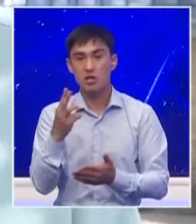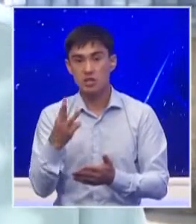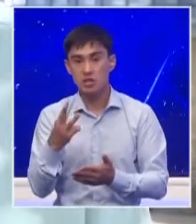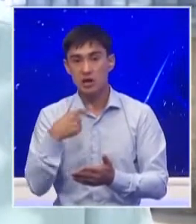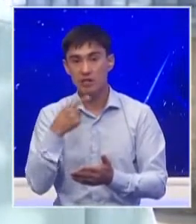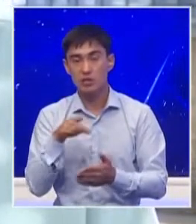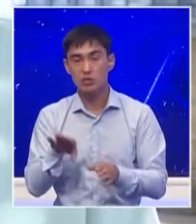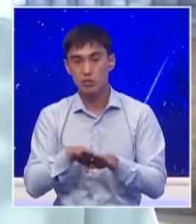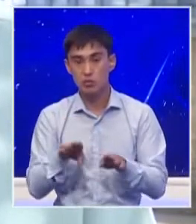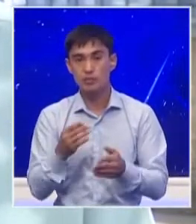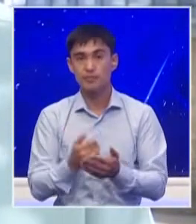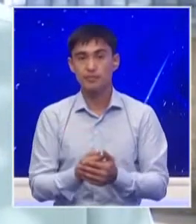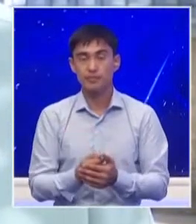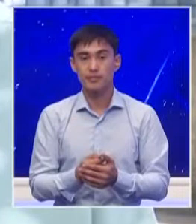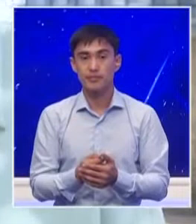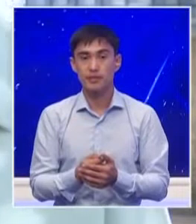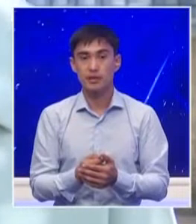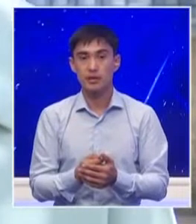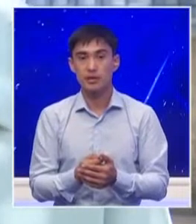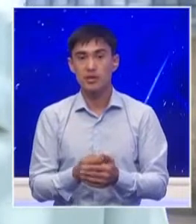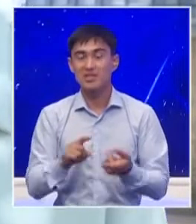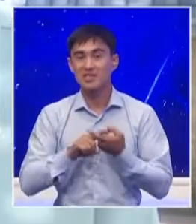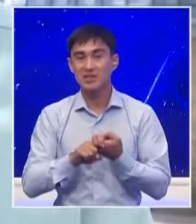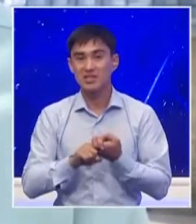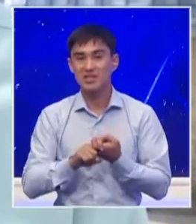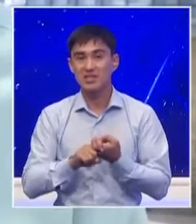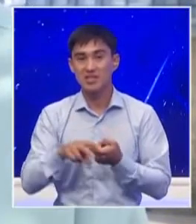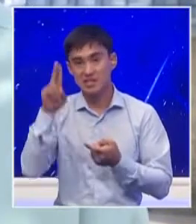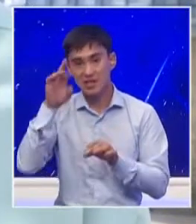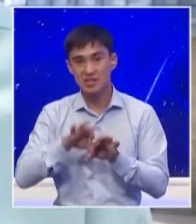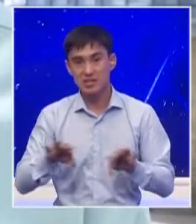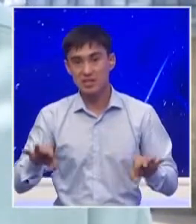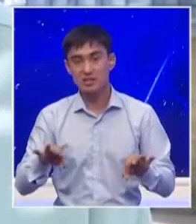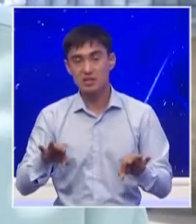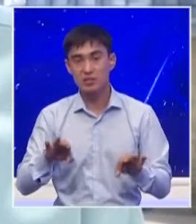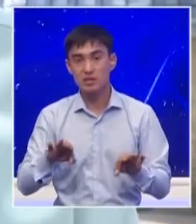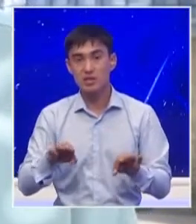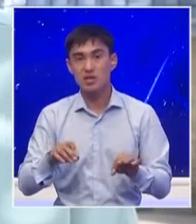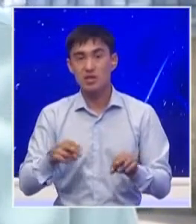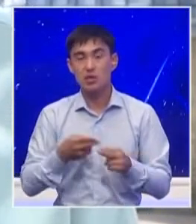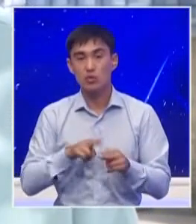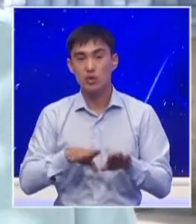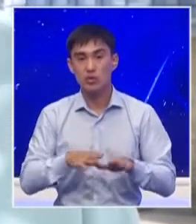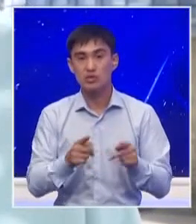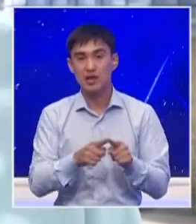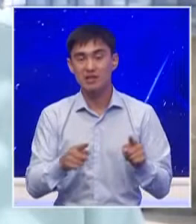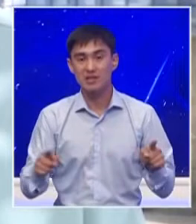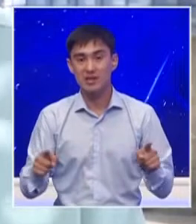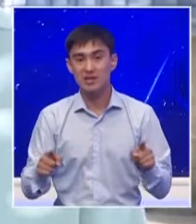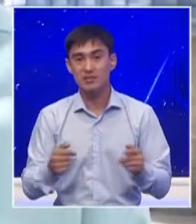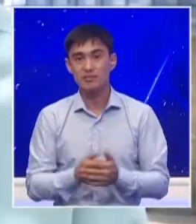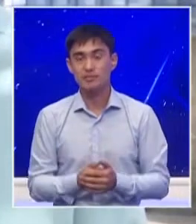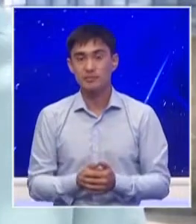отмечают жители связан с канализационной очистными сооружениями которые находятся на расстоянии